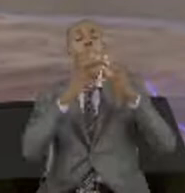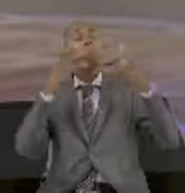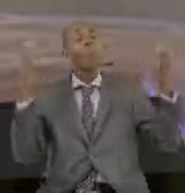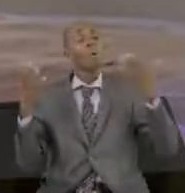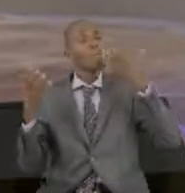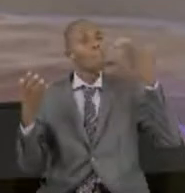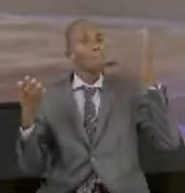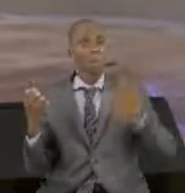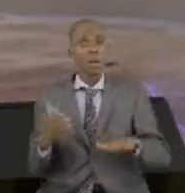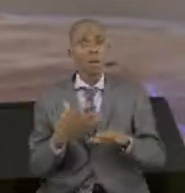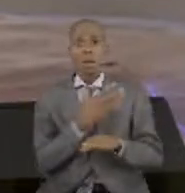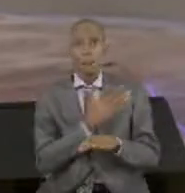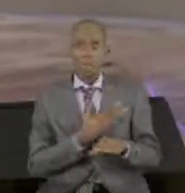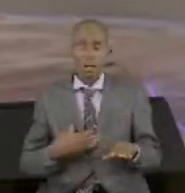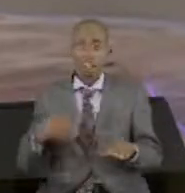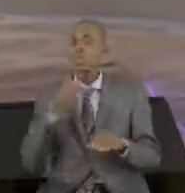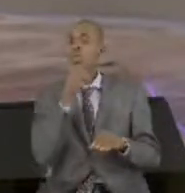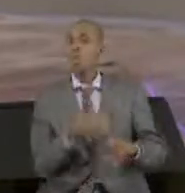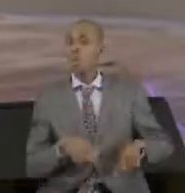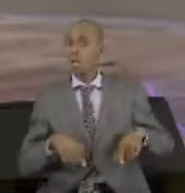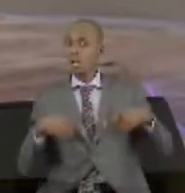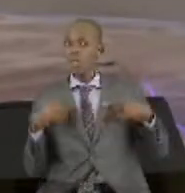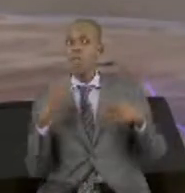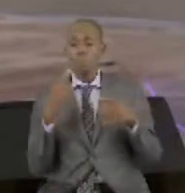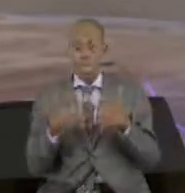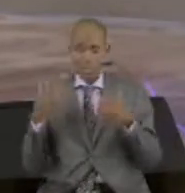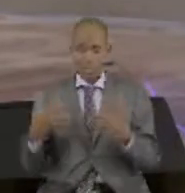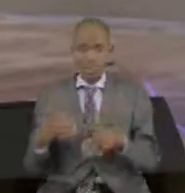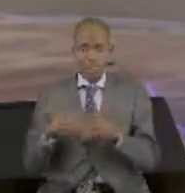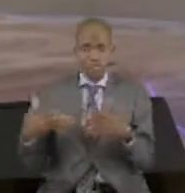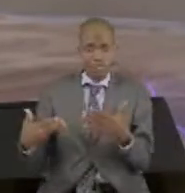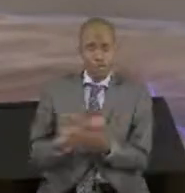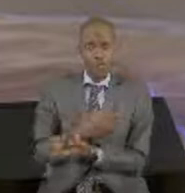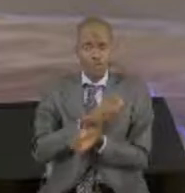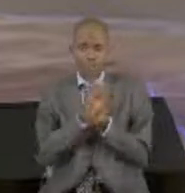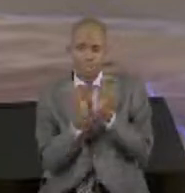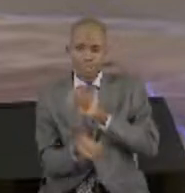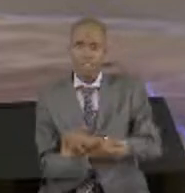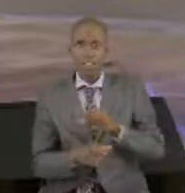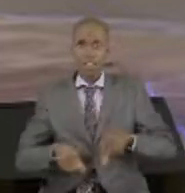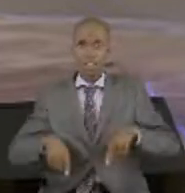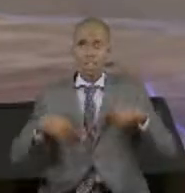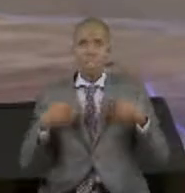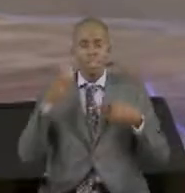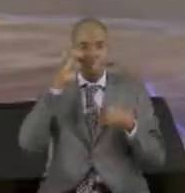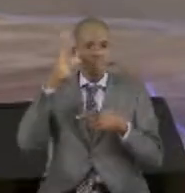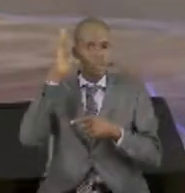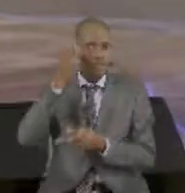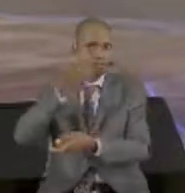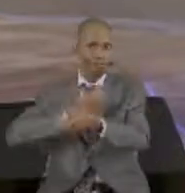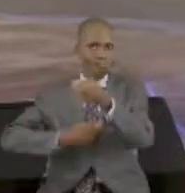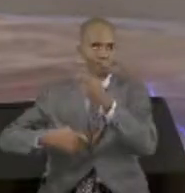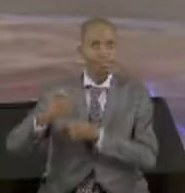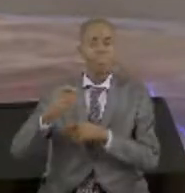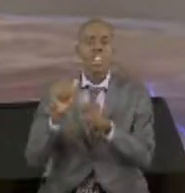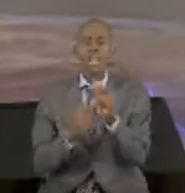mal maintenant il dans la boîte vit maintenant la vie converti d'avis régénérer maintenant il veut maintenant inverti